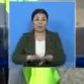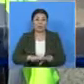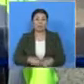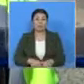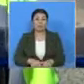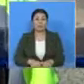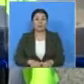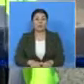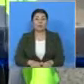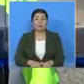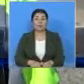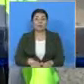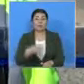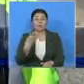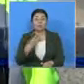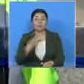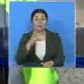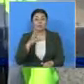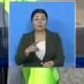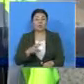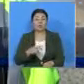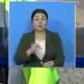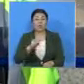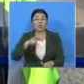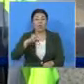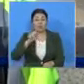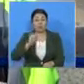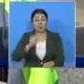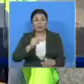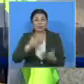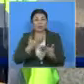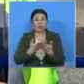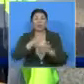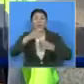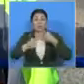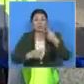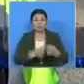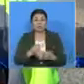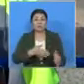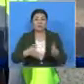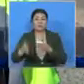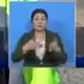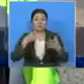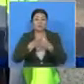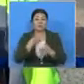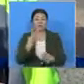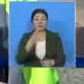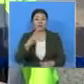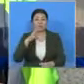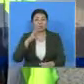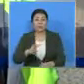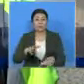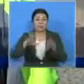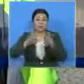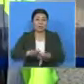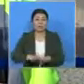Алғаның айырма жолына дейін 4 шақырым, алғадан кейін келесі салынып атқан участке дейін тағы 4 шақырым қалып тұр.